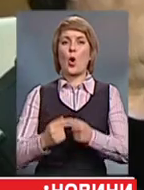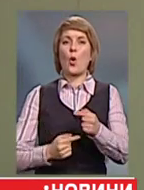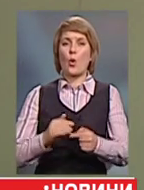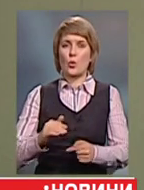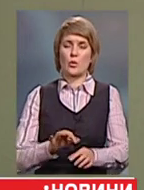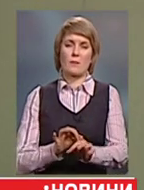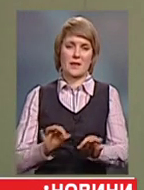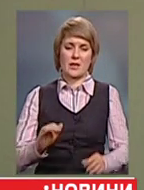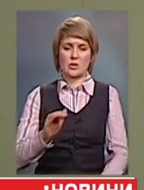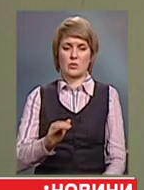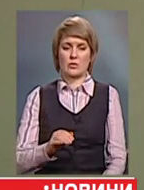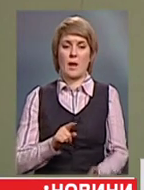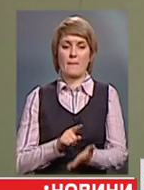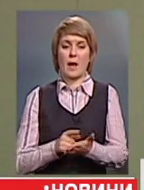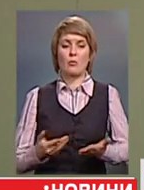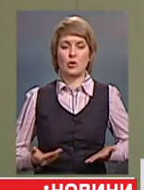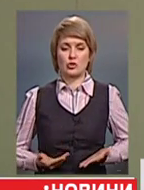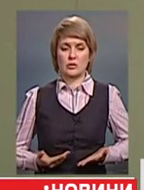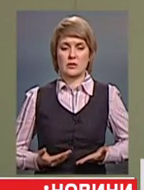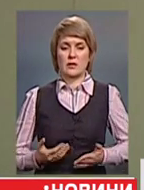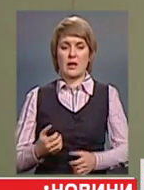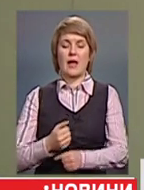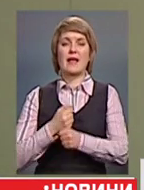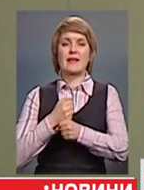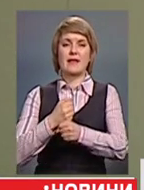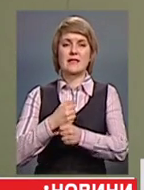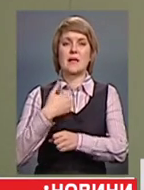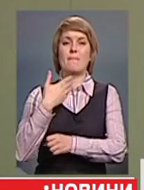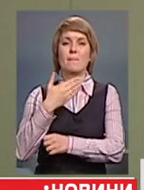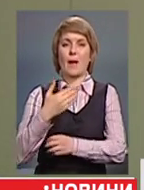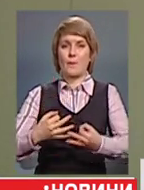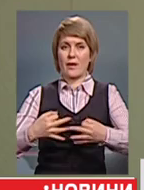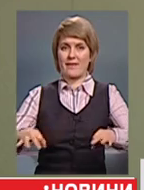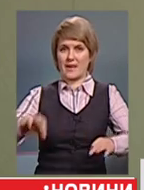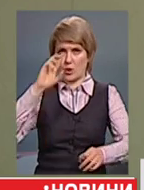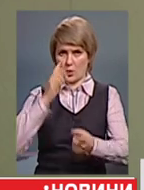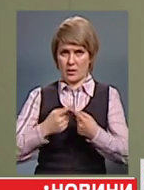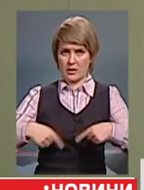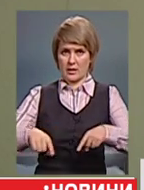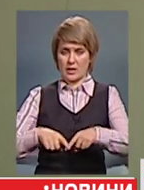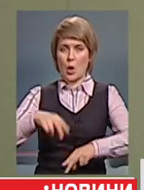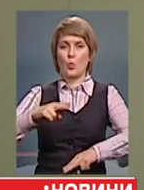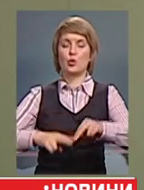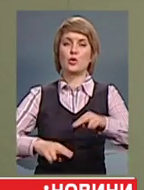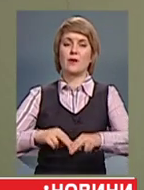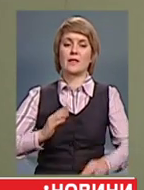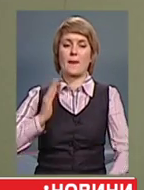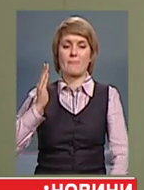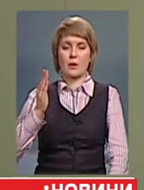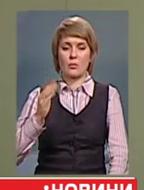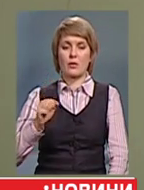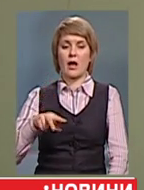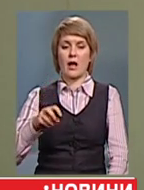внук. Ми маємо жити і нести прапор вільної України, будувати майбутнє.